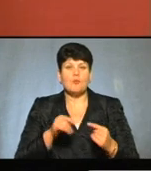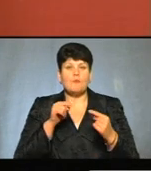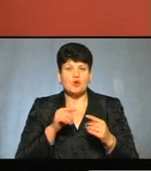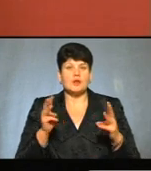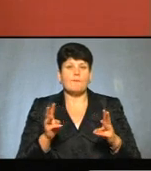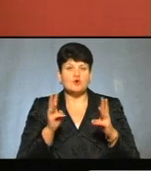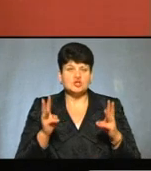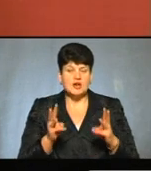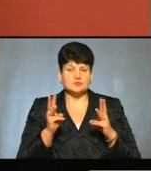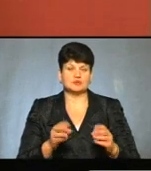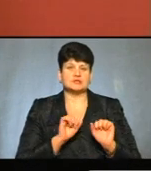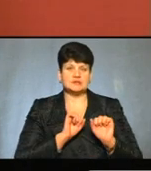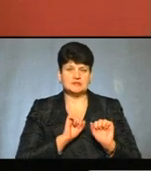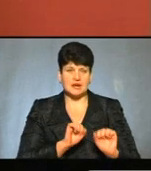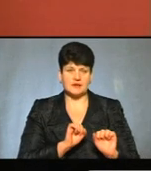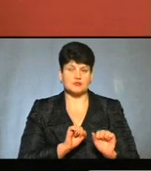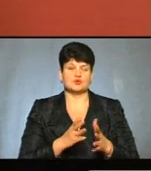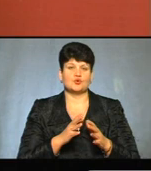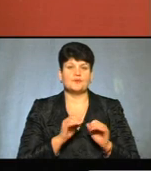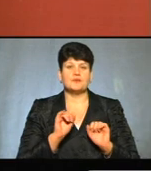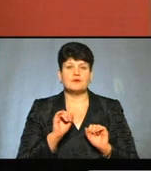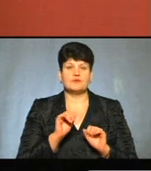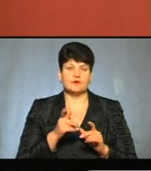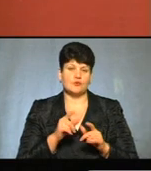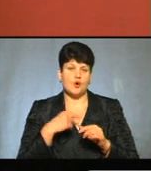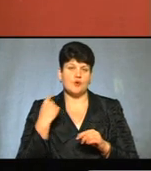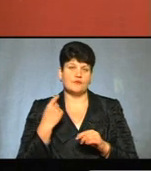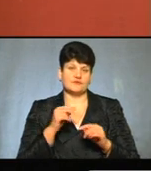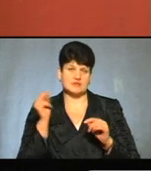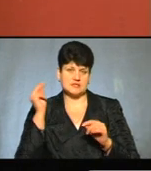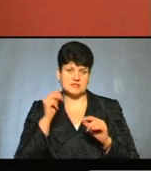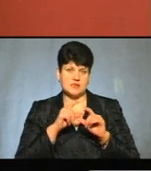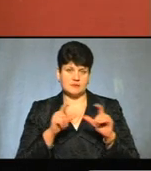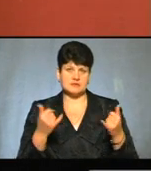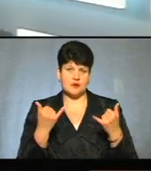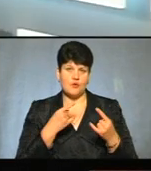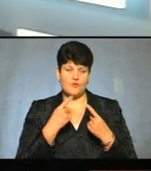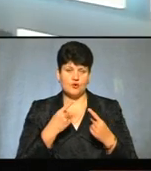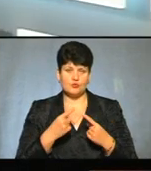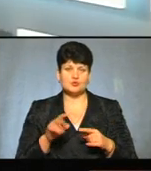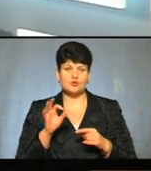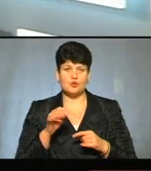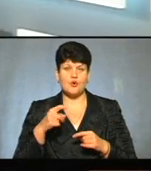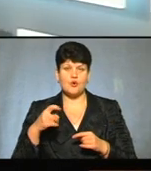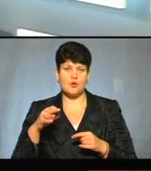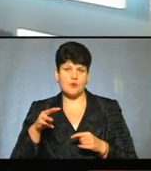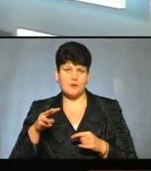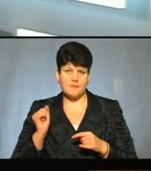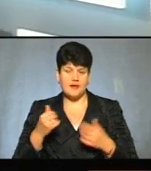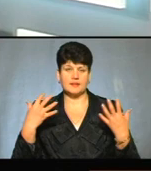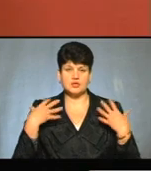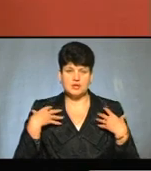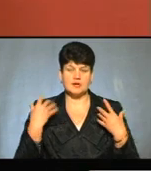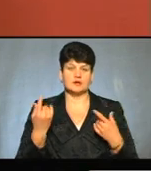протипожежної безпеки в навчальних закладах. Власне, яка ситуація у нас в області? Про це ми сьогодні говоримо із Ольгою Хомою, начальницею управління освіти і